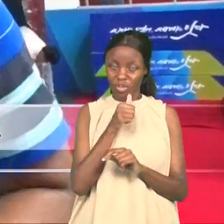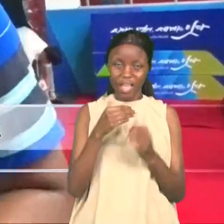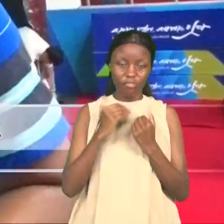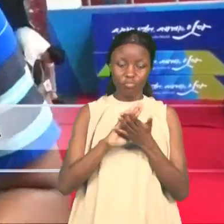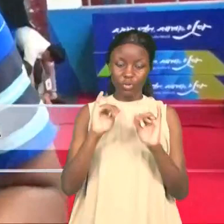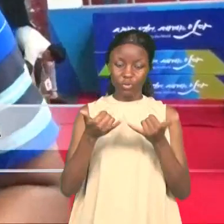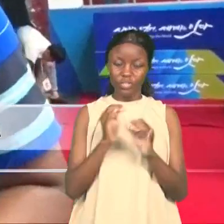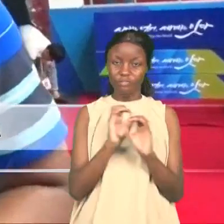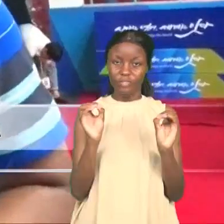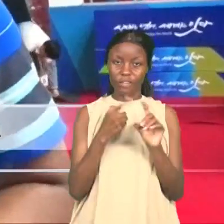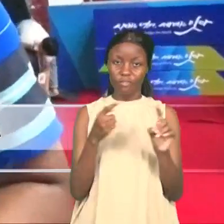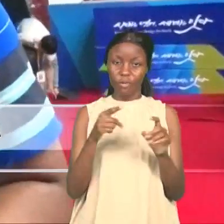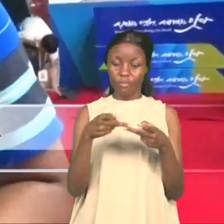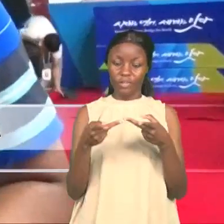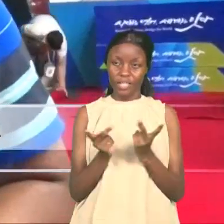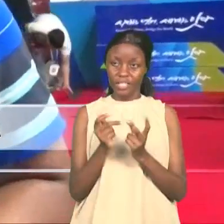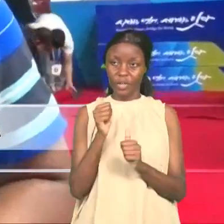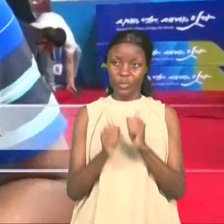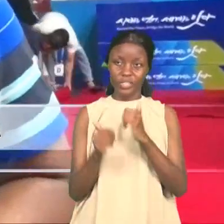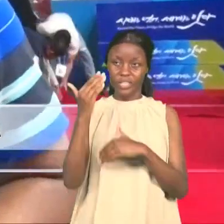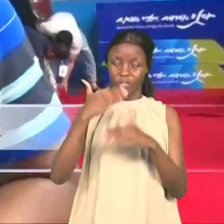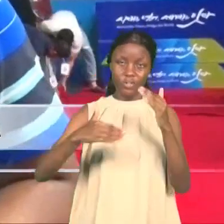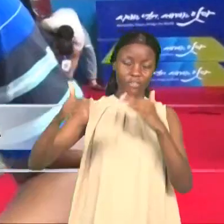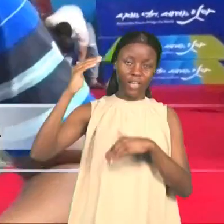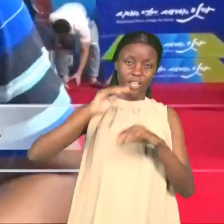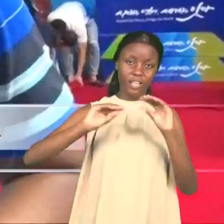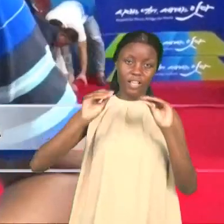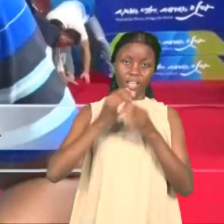ziada, nikiwa katika chuo cha mafunzo ya